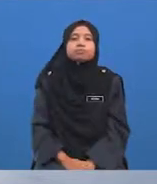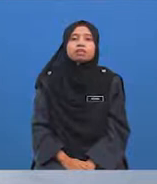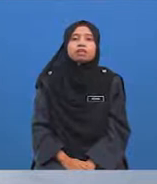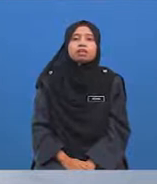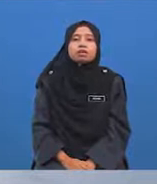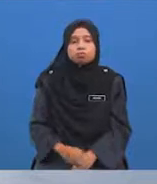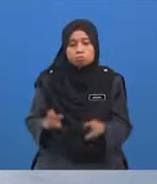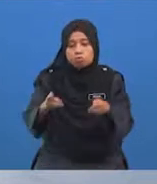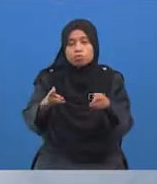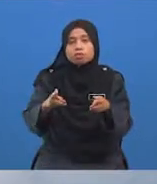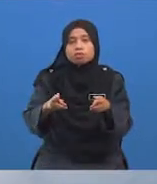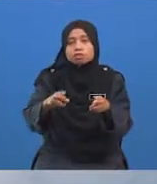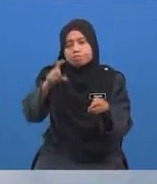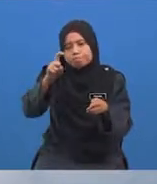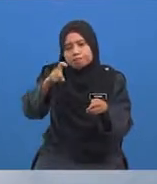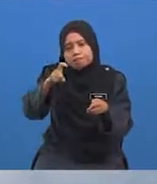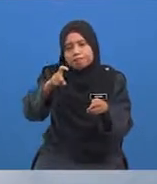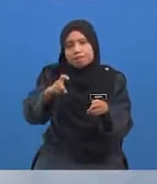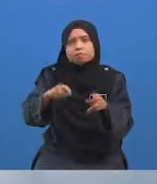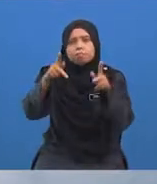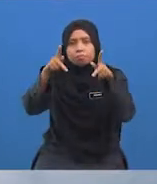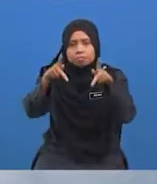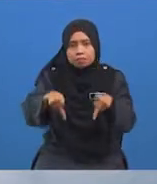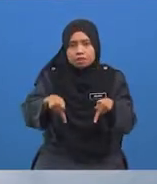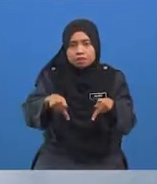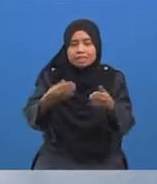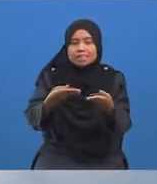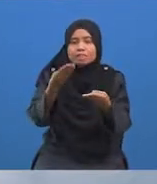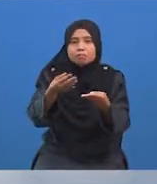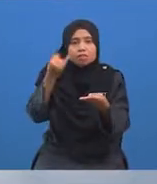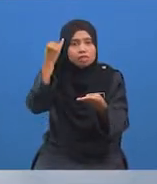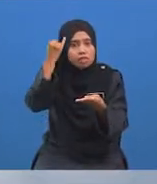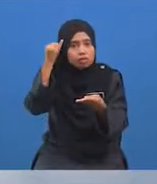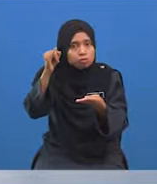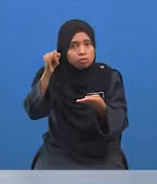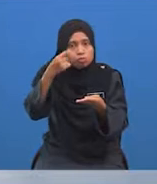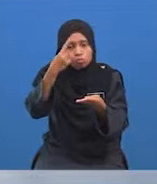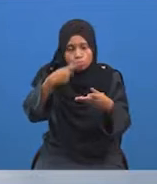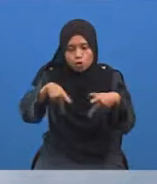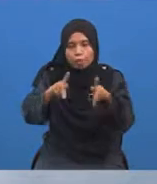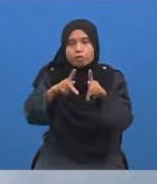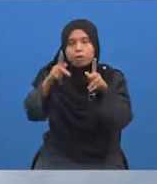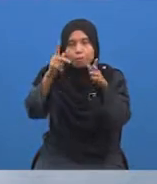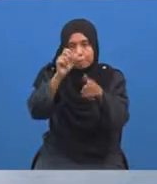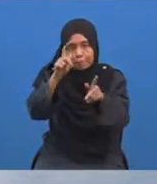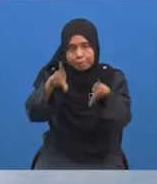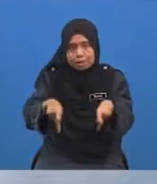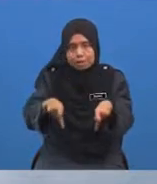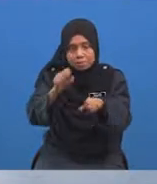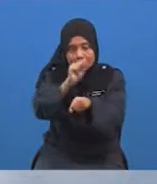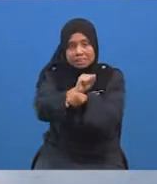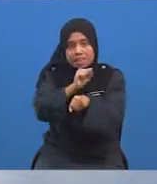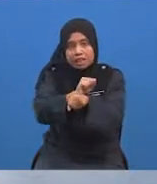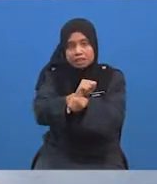Malahan, pihak pengurusan memastikan pekerja juga diberi ilmu bukan sahaja untuk keperluan pekerjaan, malah juga